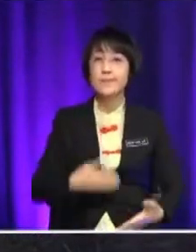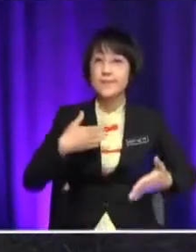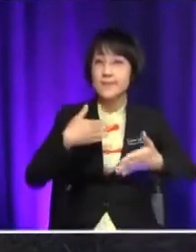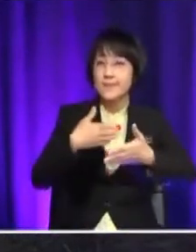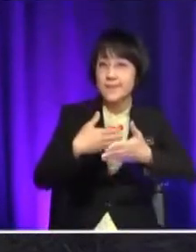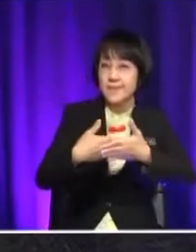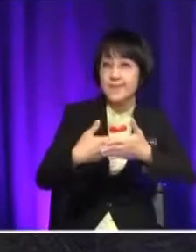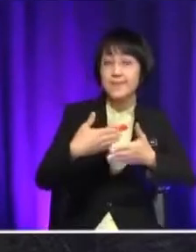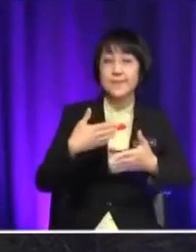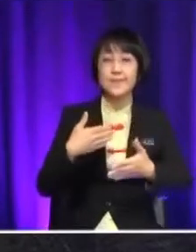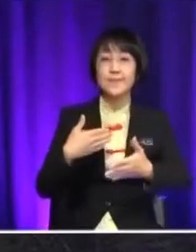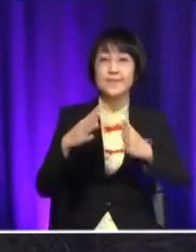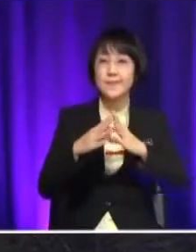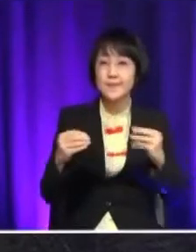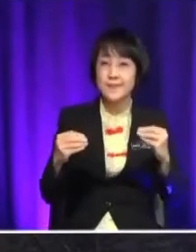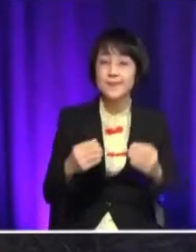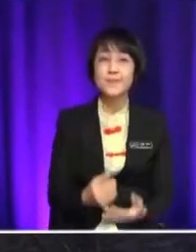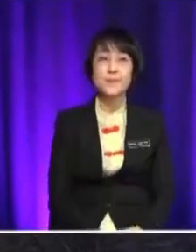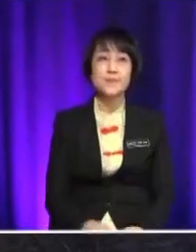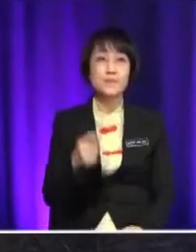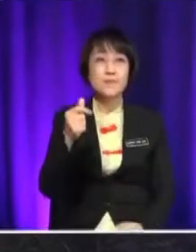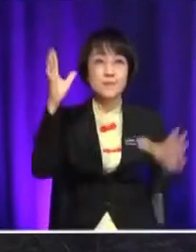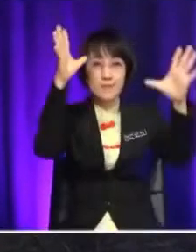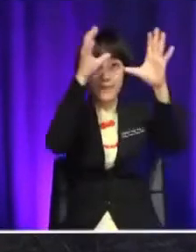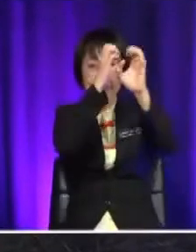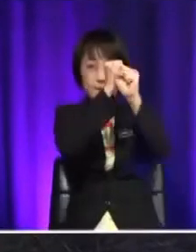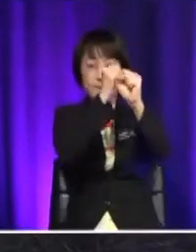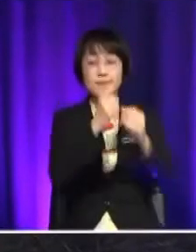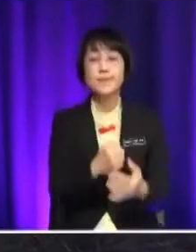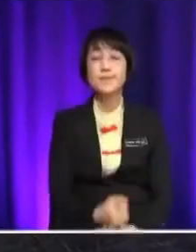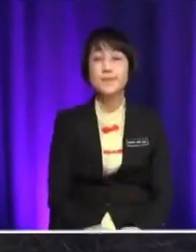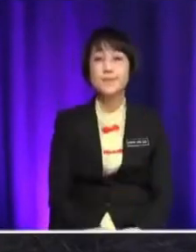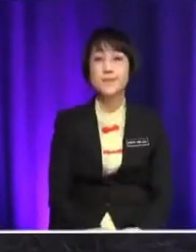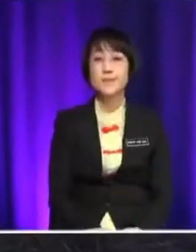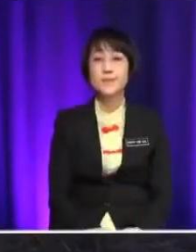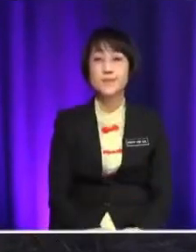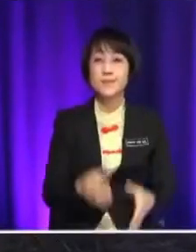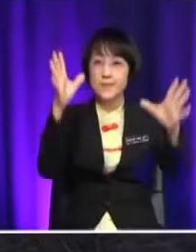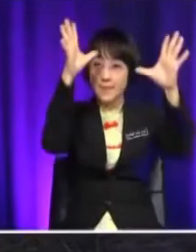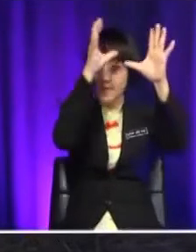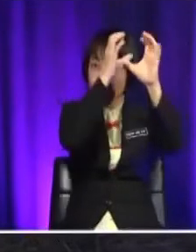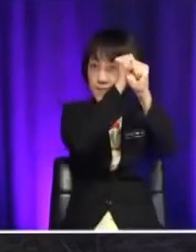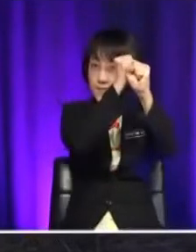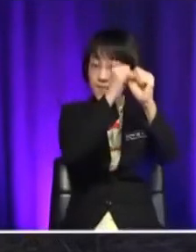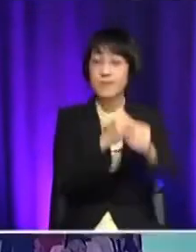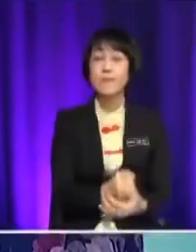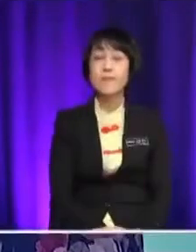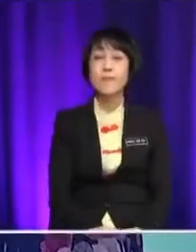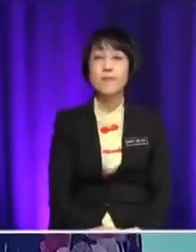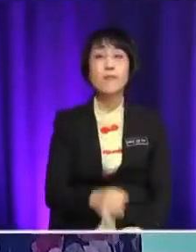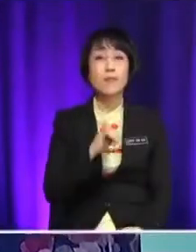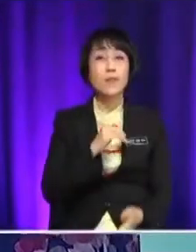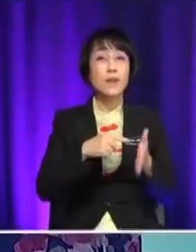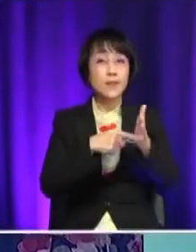kita, cikgu. Di akhir waktu. Sedikit rumusan daripada cikgu. Ya. Baik, rumusan daripada saya. Saya dah tunjukkan